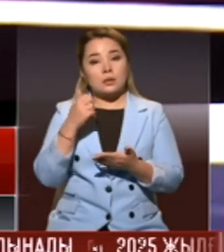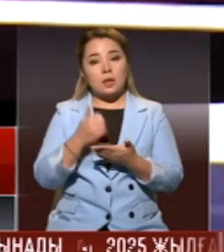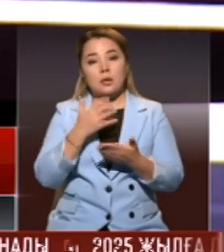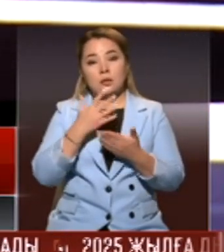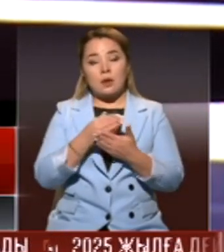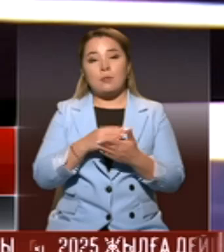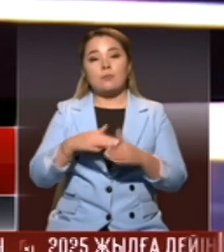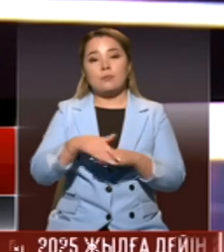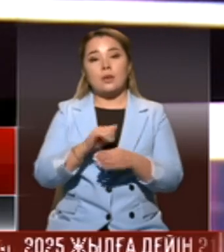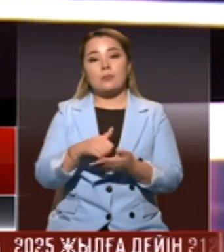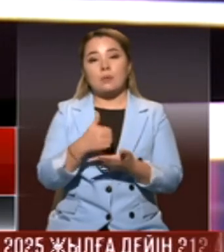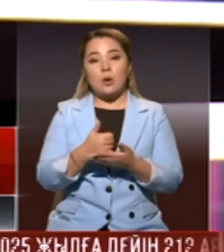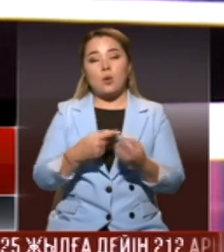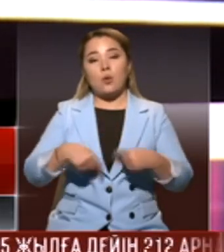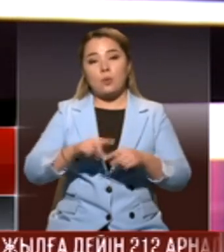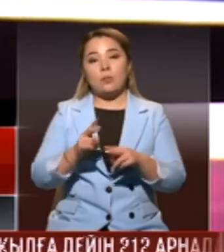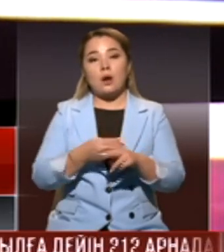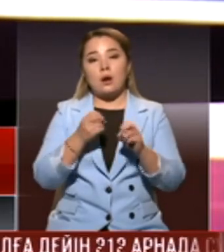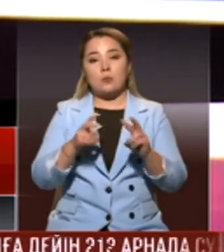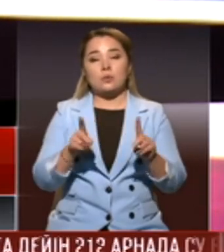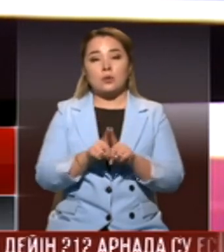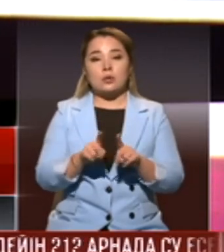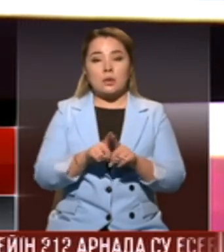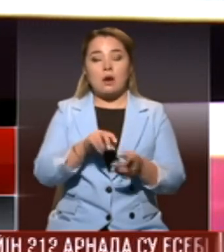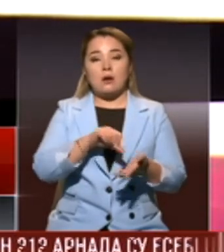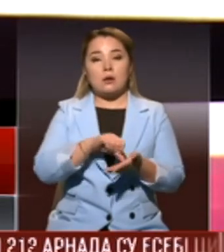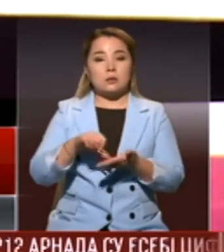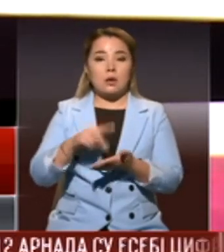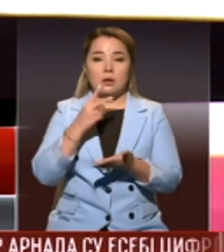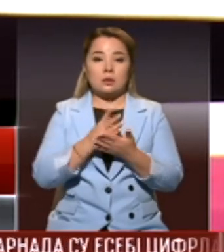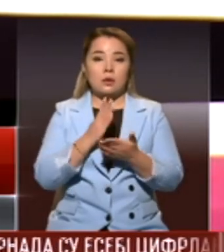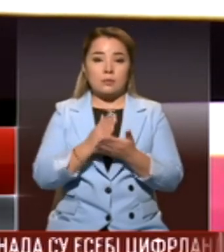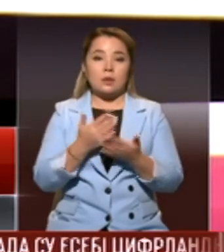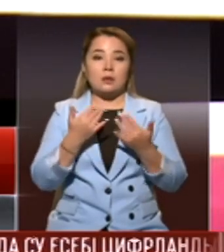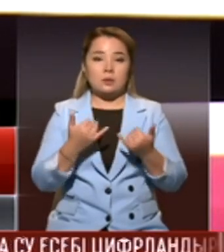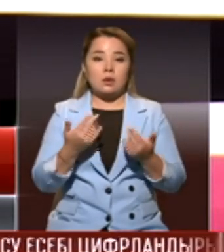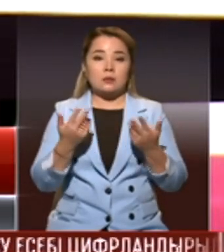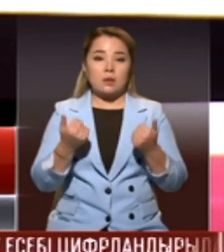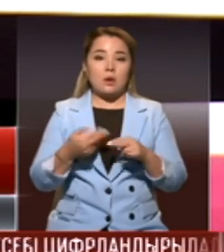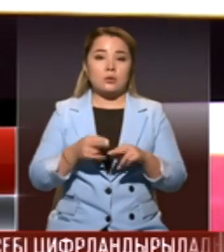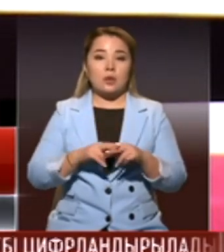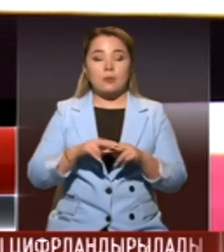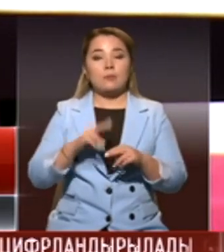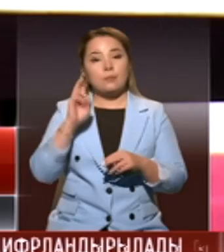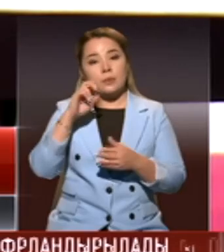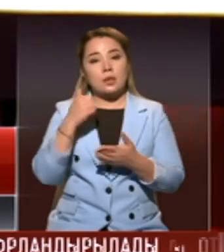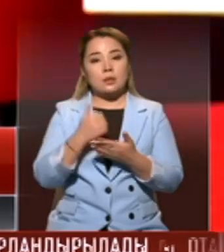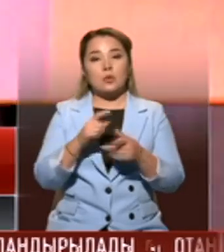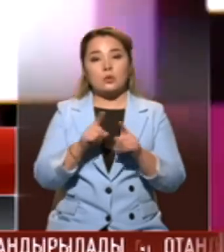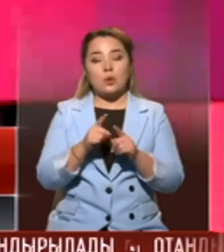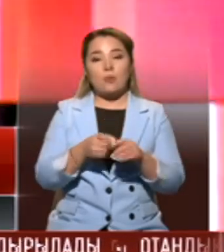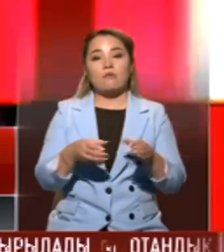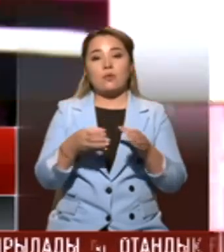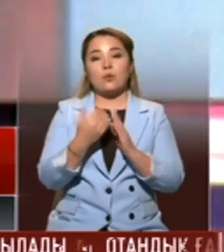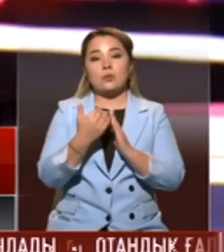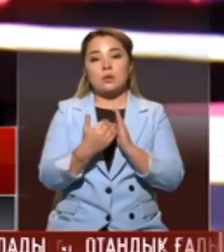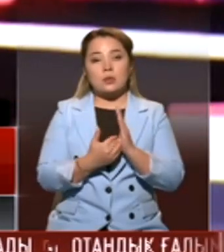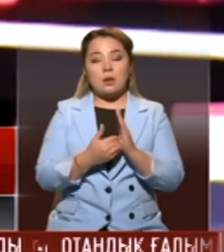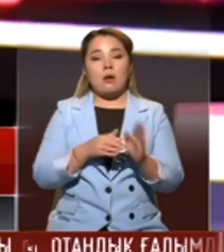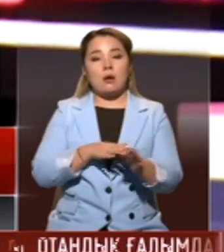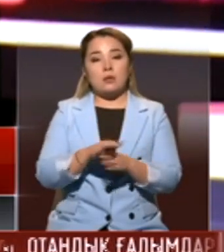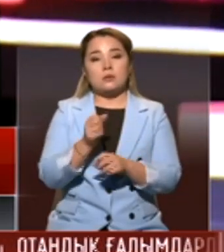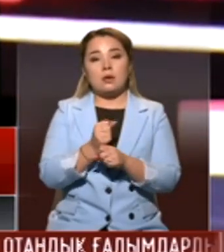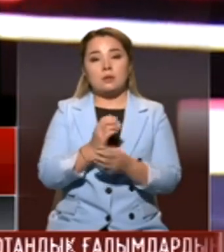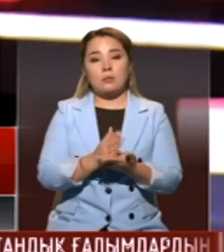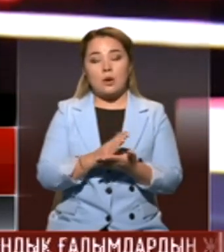басты позициясы қоғамда қауіпсіздік қалыптастыру. Сайлау кезінде кандидат болады ғой мемлекет басшысы. Жоқ, кандидат болады, бірақ ол мемлекеттік басшының функцияларын сол уақытқа дейін атқарады.